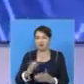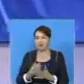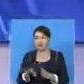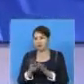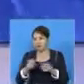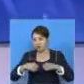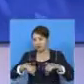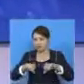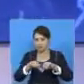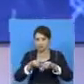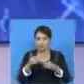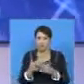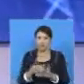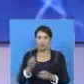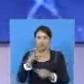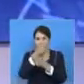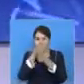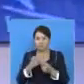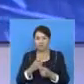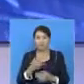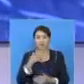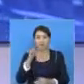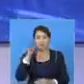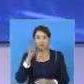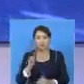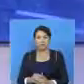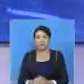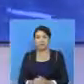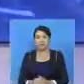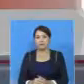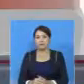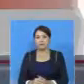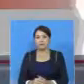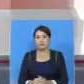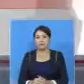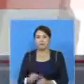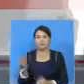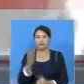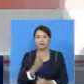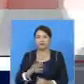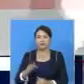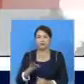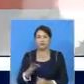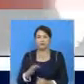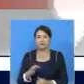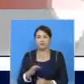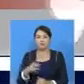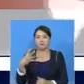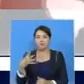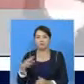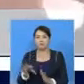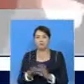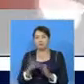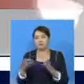сайлау комиссиясының төрағаларымен хабарласып, жағдайды білген еді. Шалқар ауданы бойынша 4